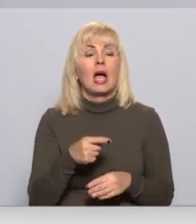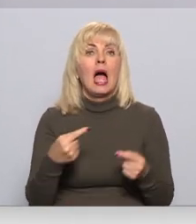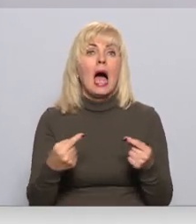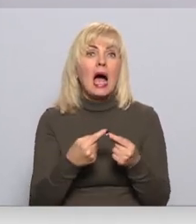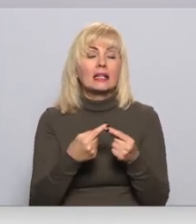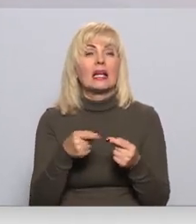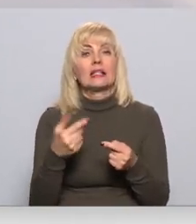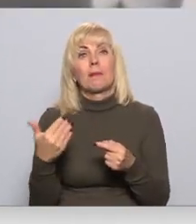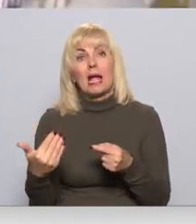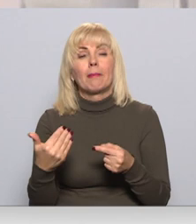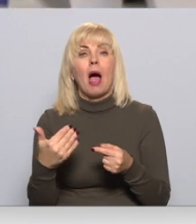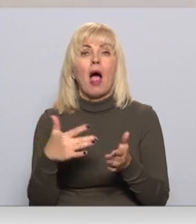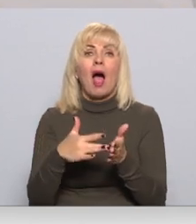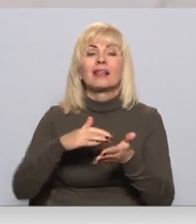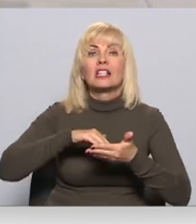Attiecīgai situācijai.